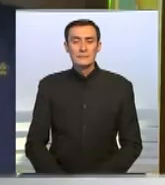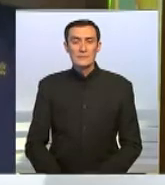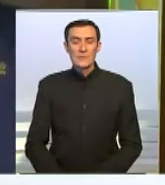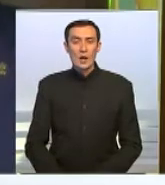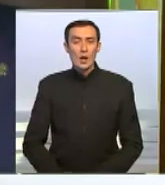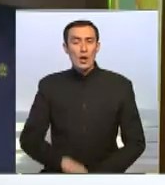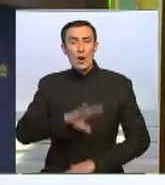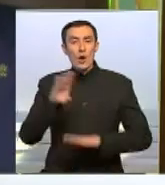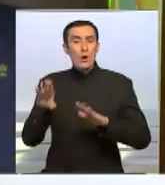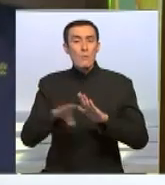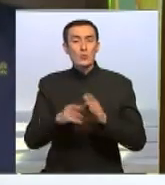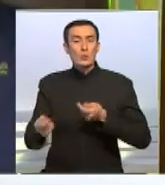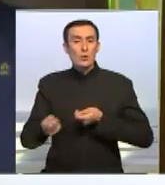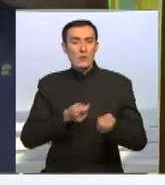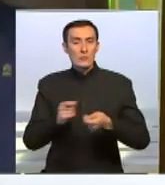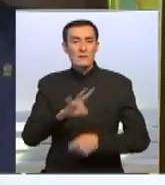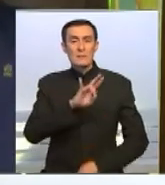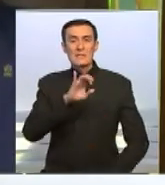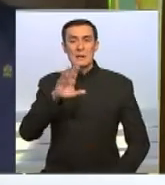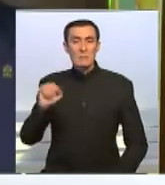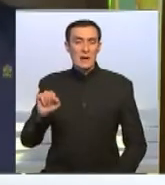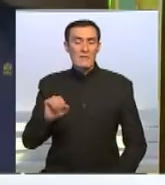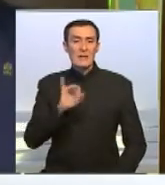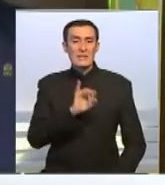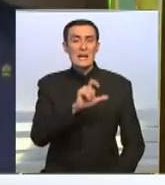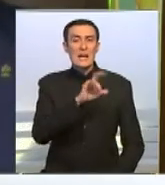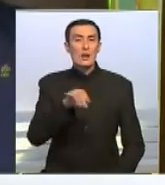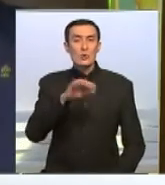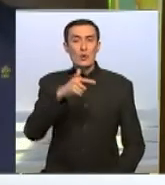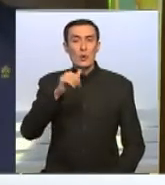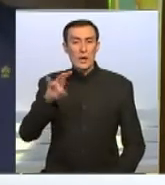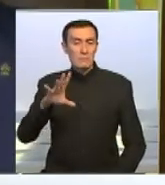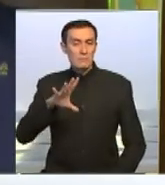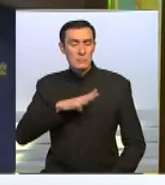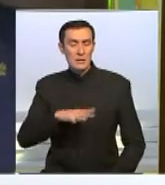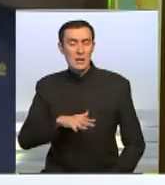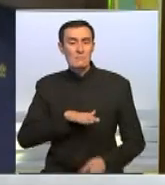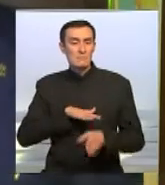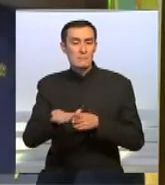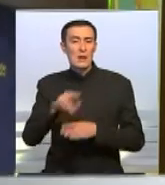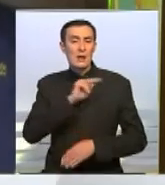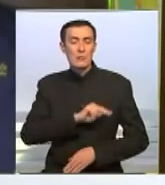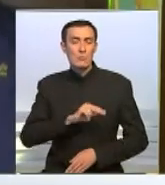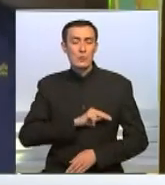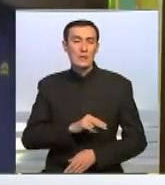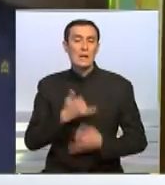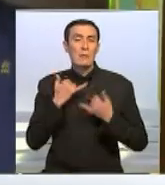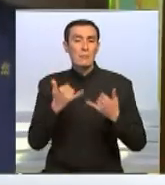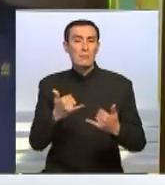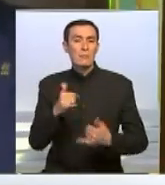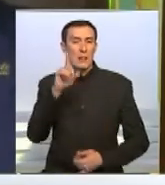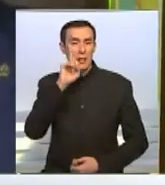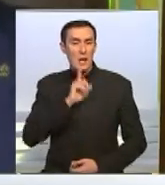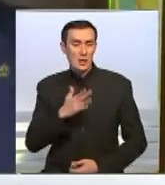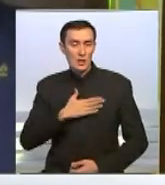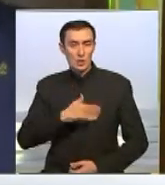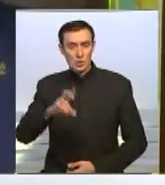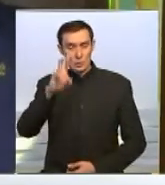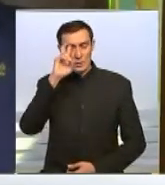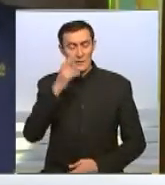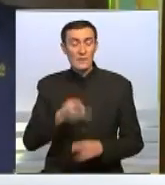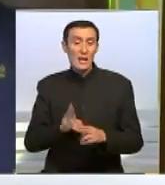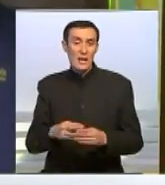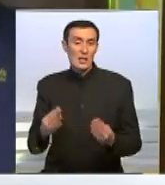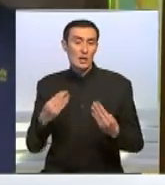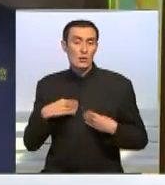Под руководством Нурсултана Назарбаева и Реджепа Тайипа Эрдогана была проделана колоссальная работа на благо наших стран. Это дает